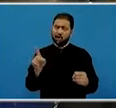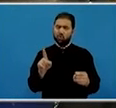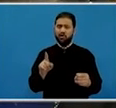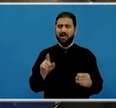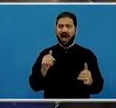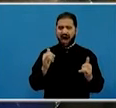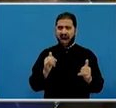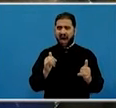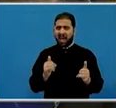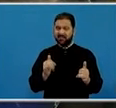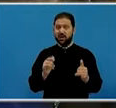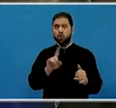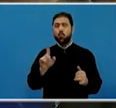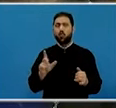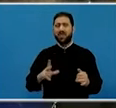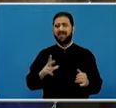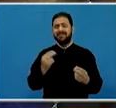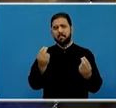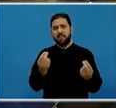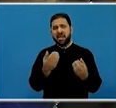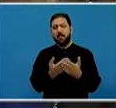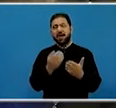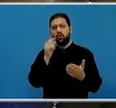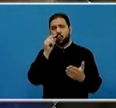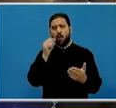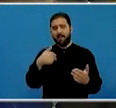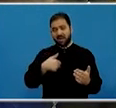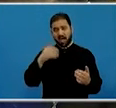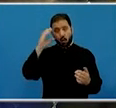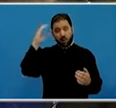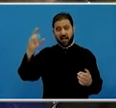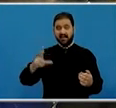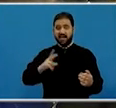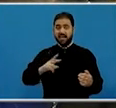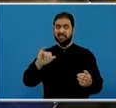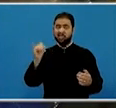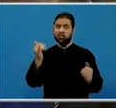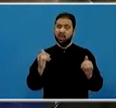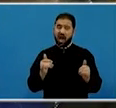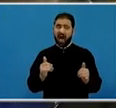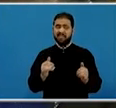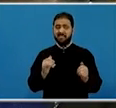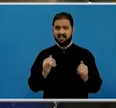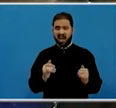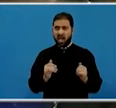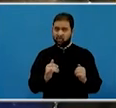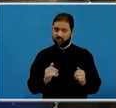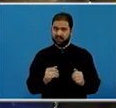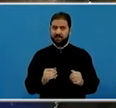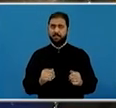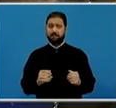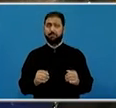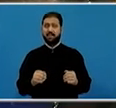chiar accentuate sau întărite între oameni, dar totuși cred că există și astăzi acest gen de raportare și